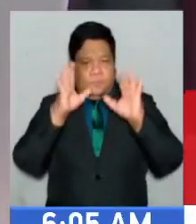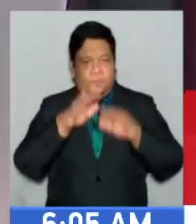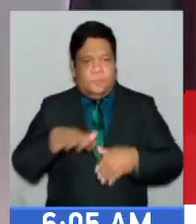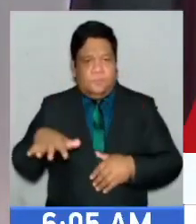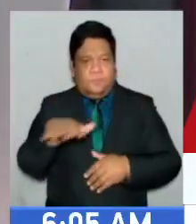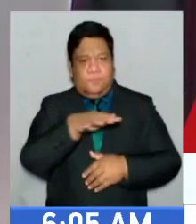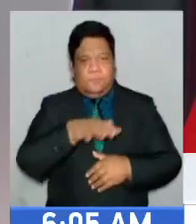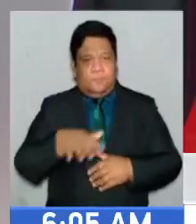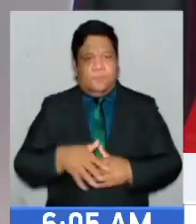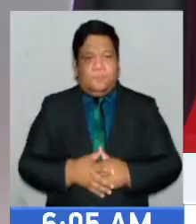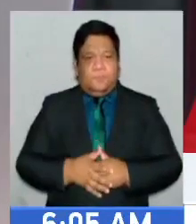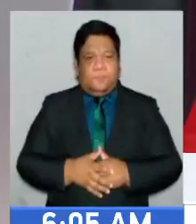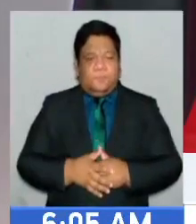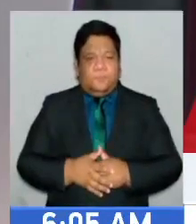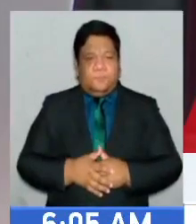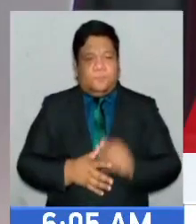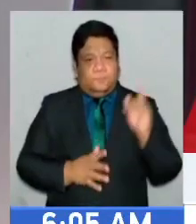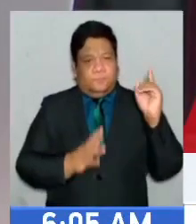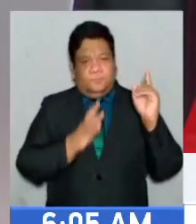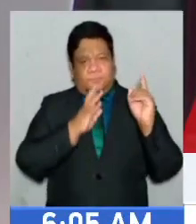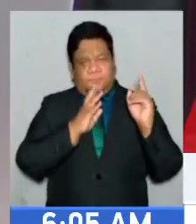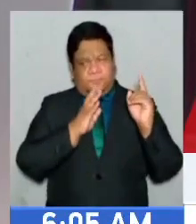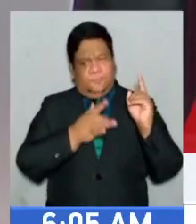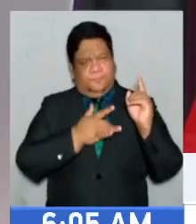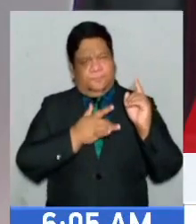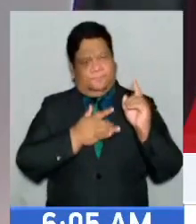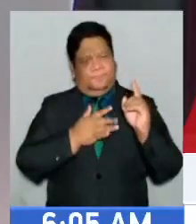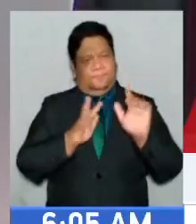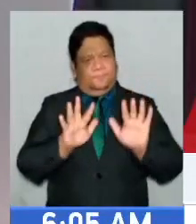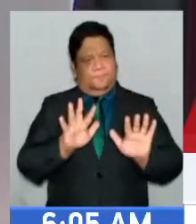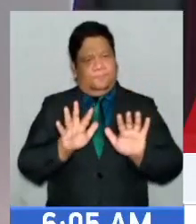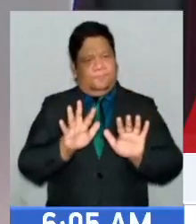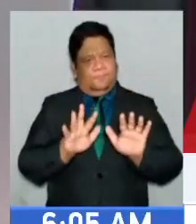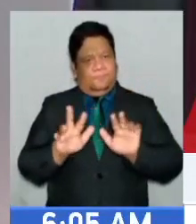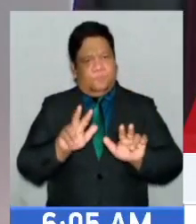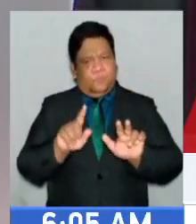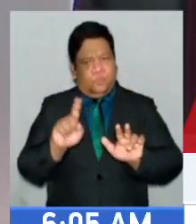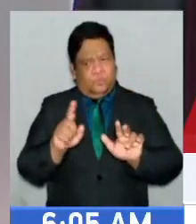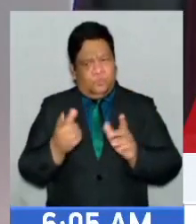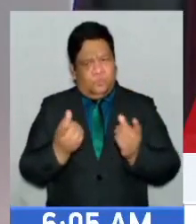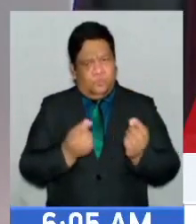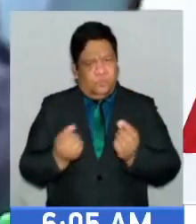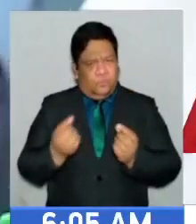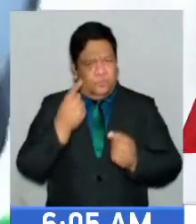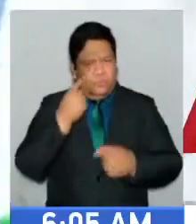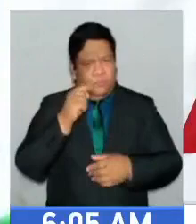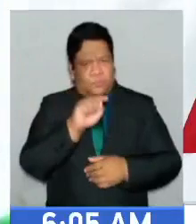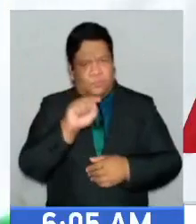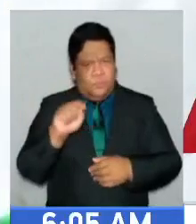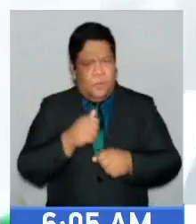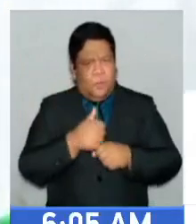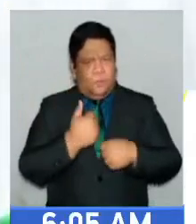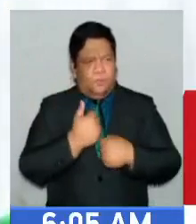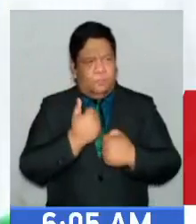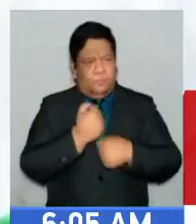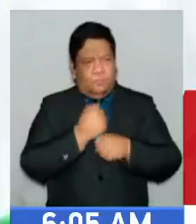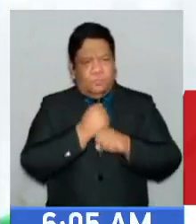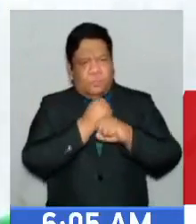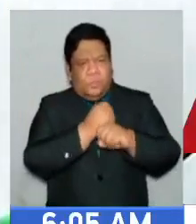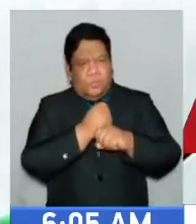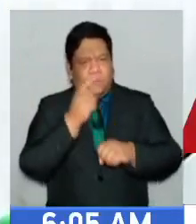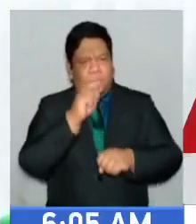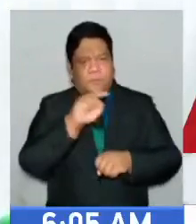It's alarming, ano? What are the preventive measures that you are doing to protect our elected official? The PNP